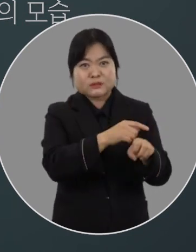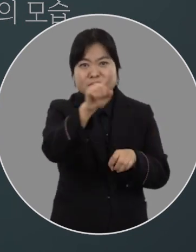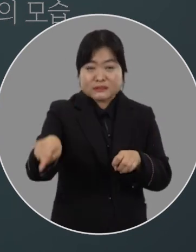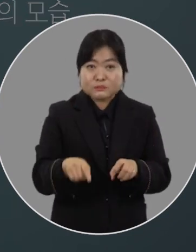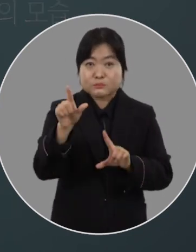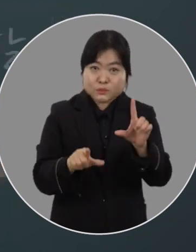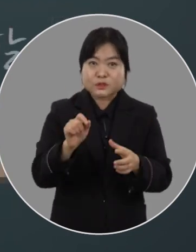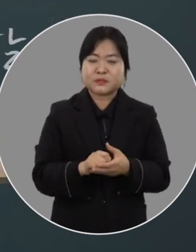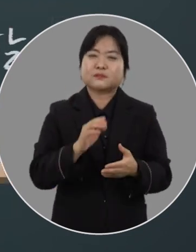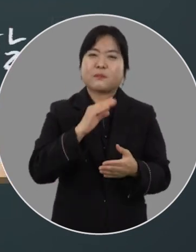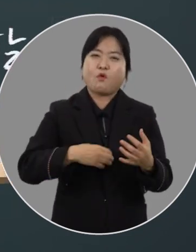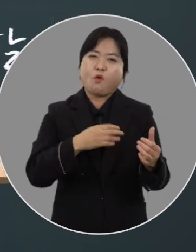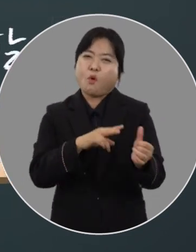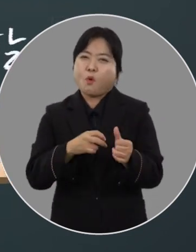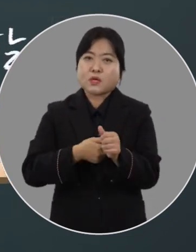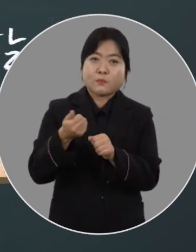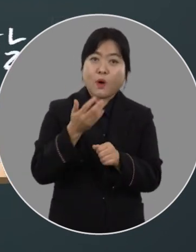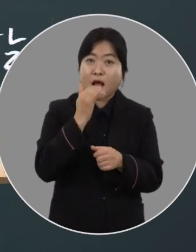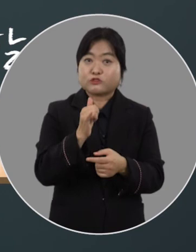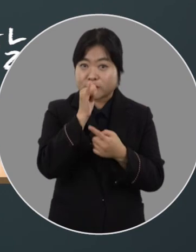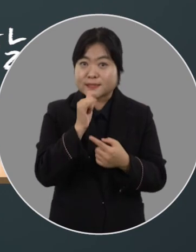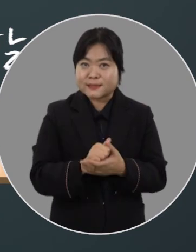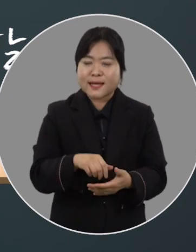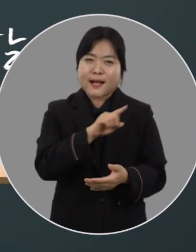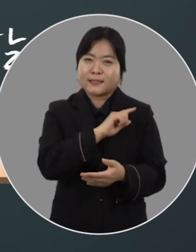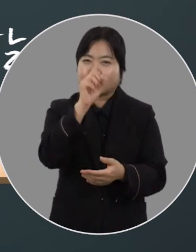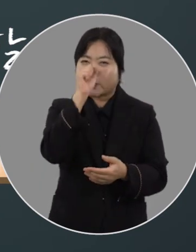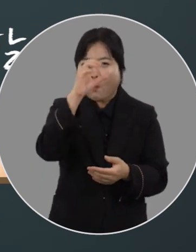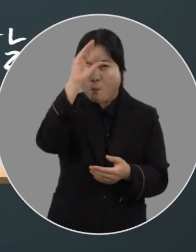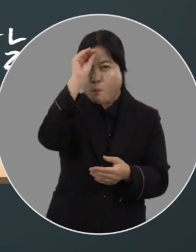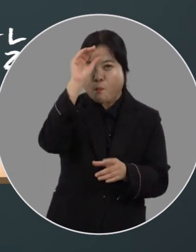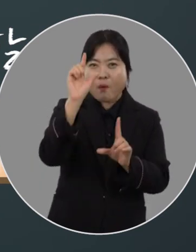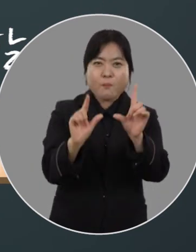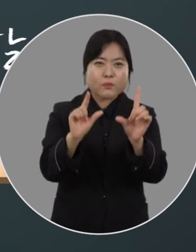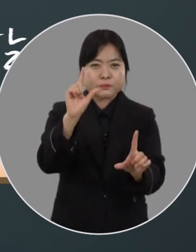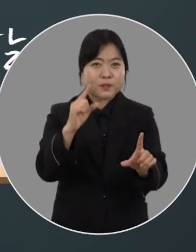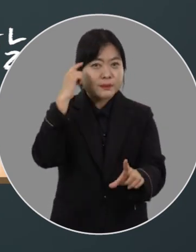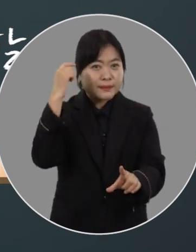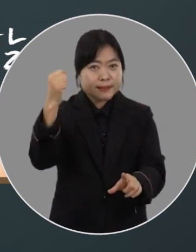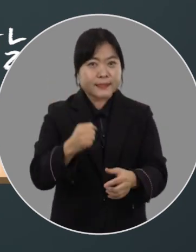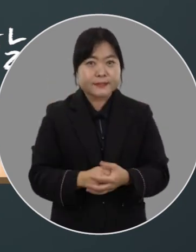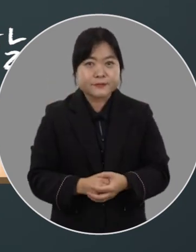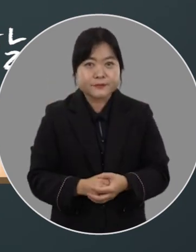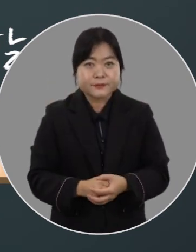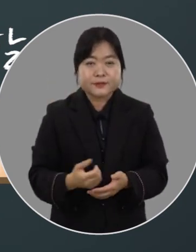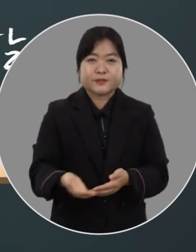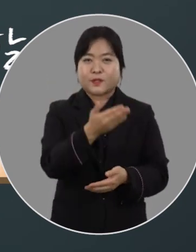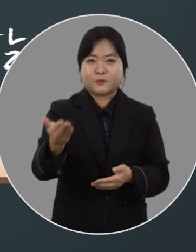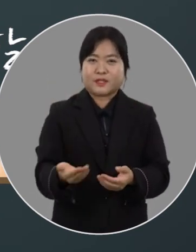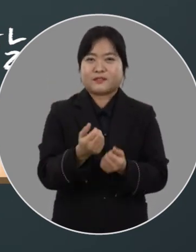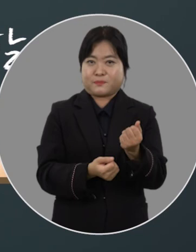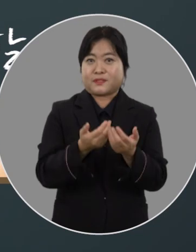보여주시는 이것이야말로 우리가 혐오를 극복할 수 있는 가장 좋은 모범이 되지 않을까 생각해서